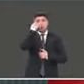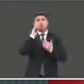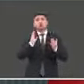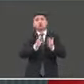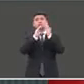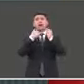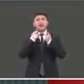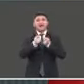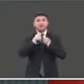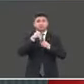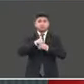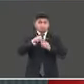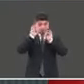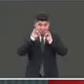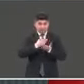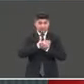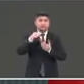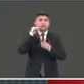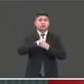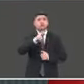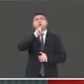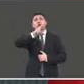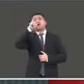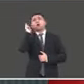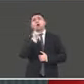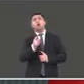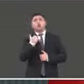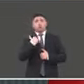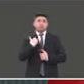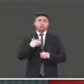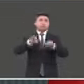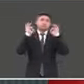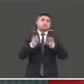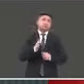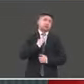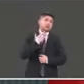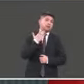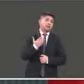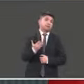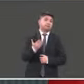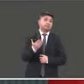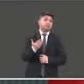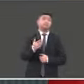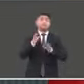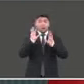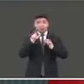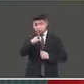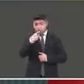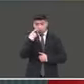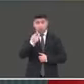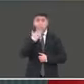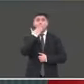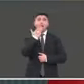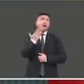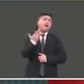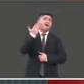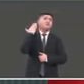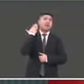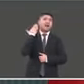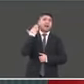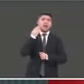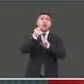yüze sürdürmesi konusunda kararlı bir tutum ortaya koyduk Nitekim okul öncesi